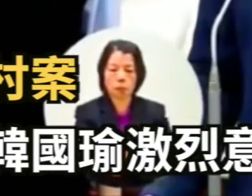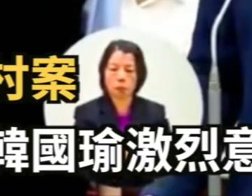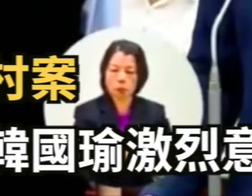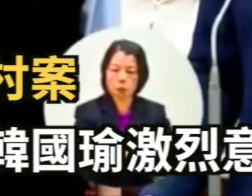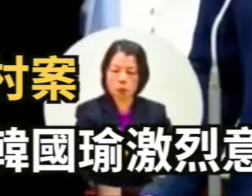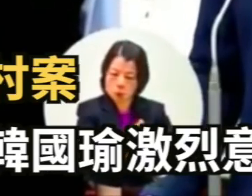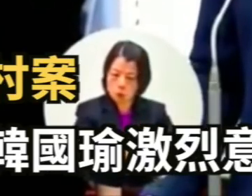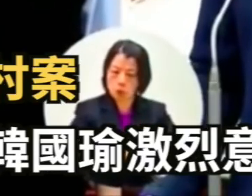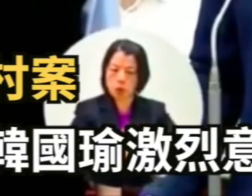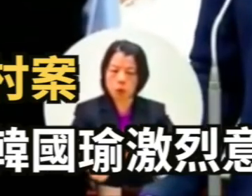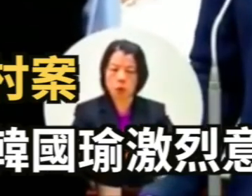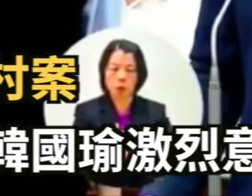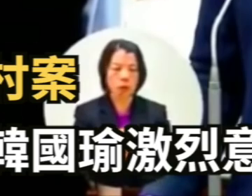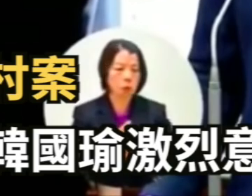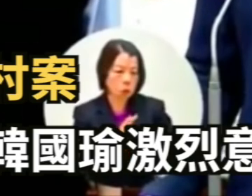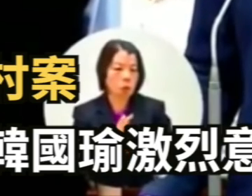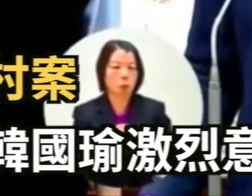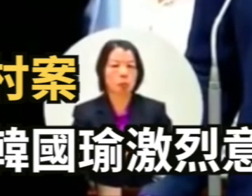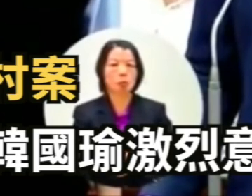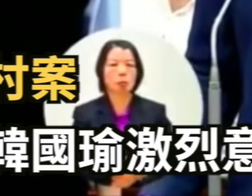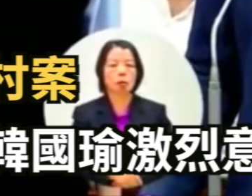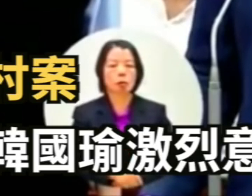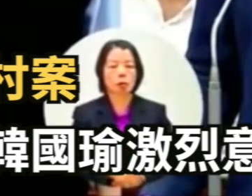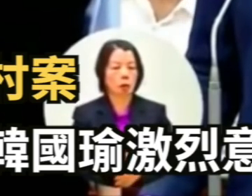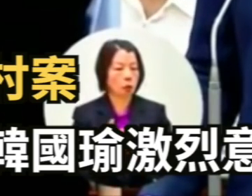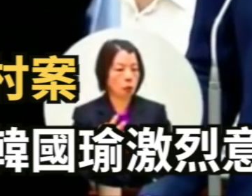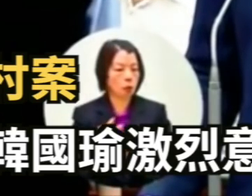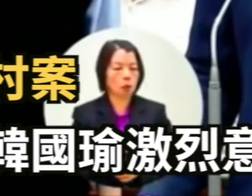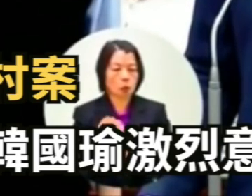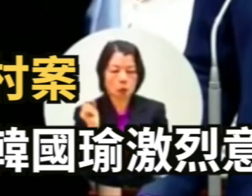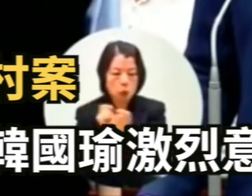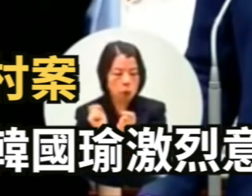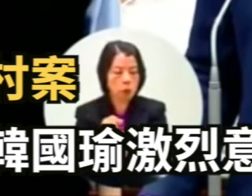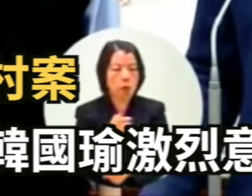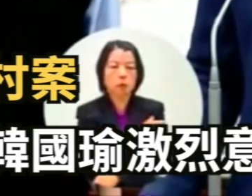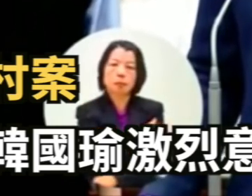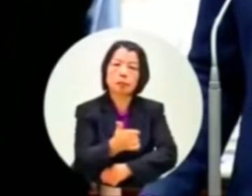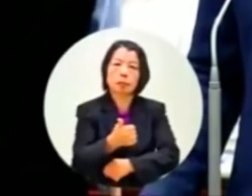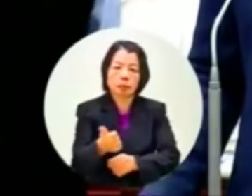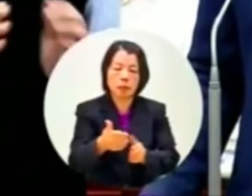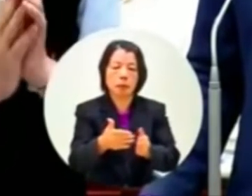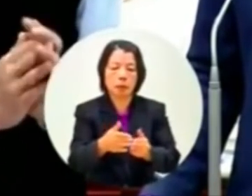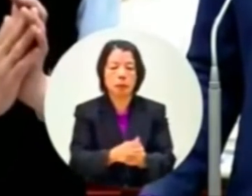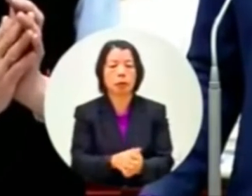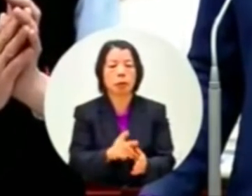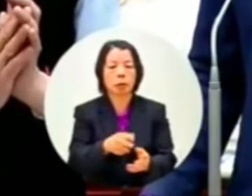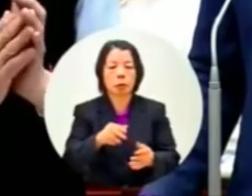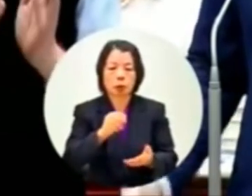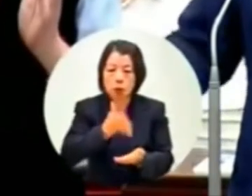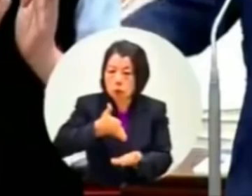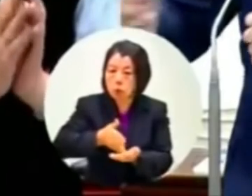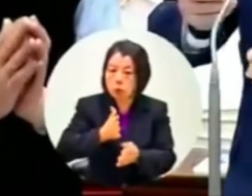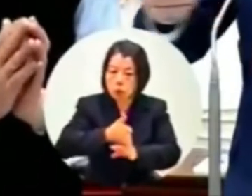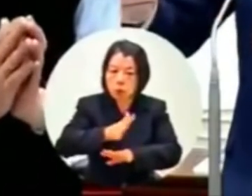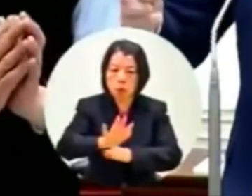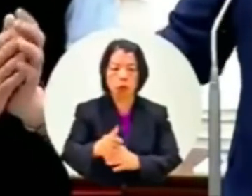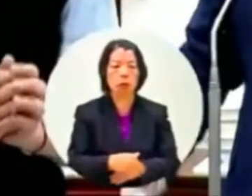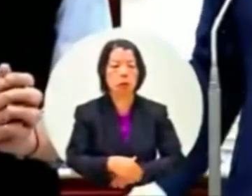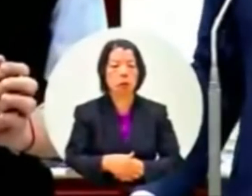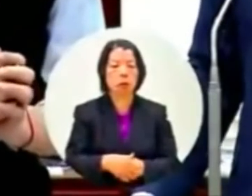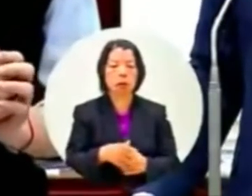概在几个月前，陈志忠议员也咨询过，希望我们跟当地六个里的里长面对面，好好听一